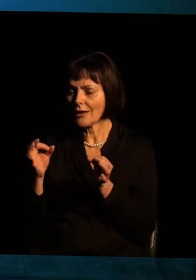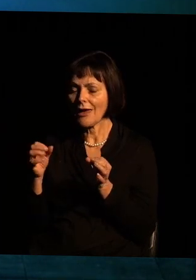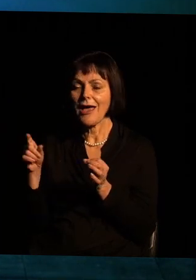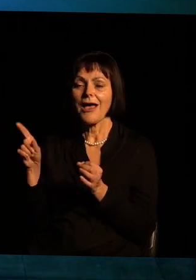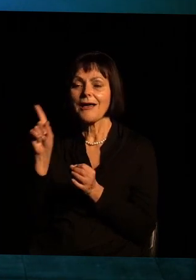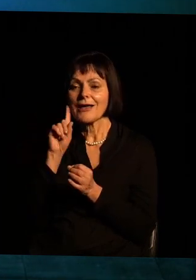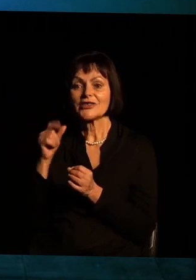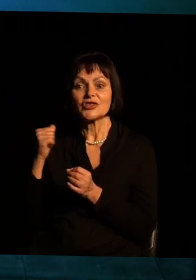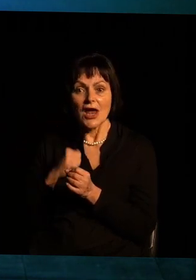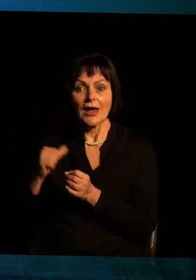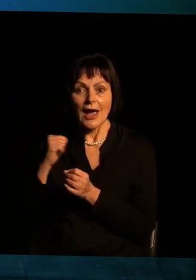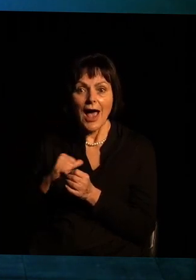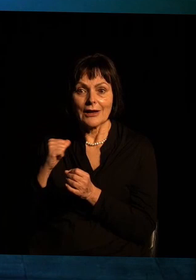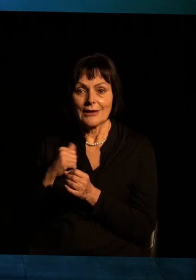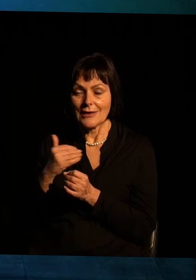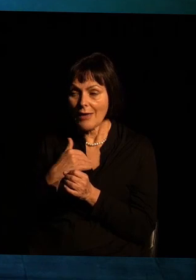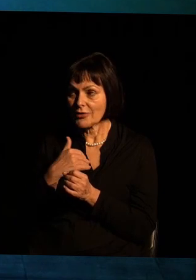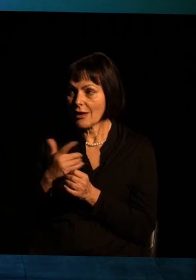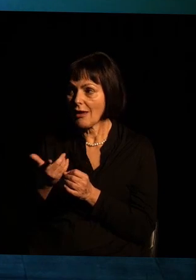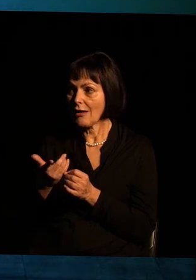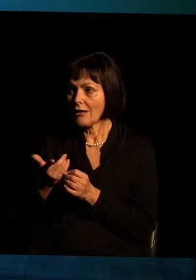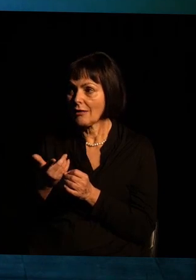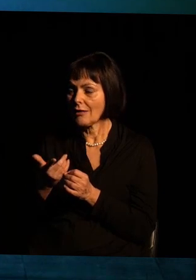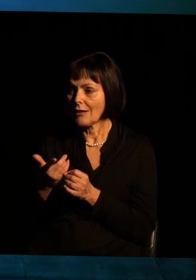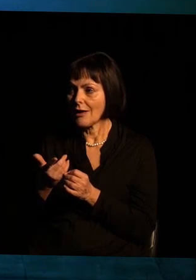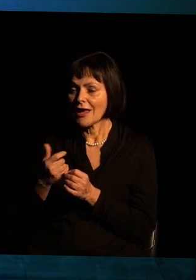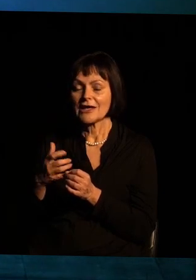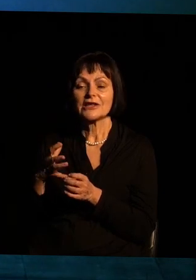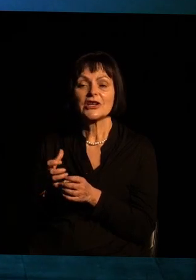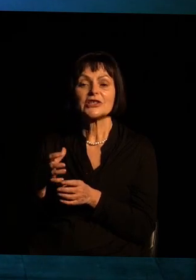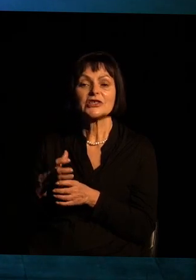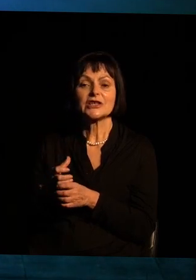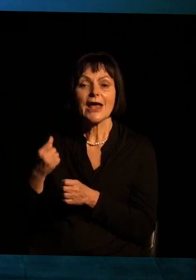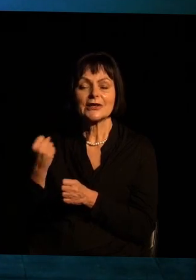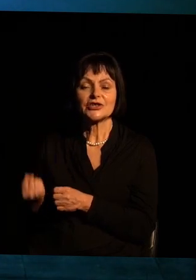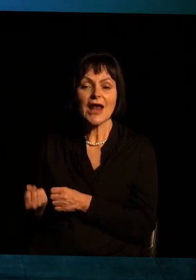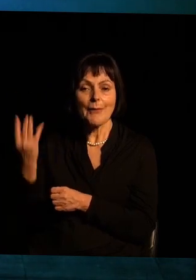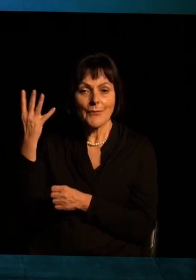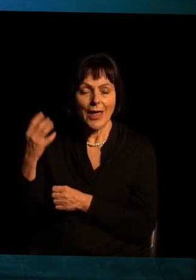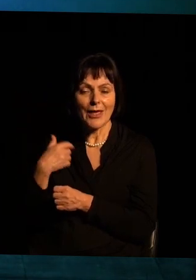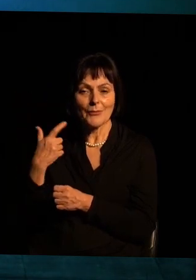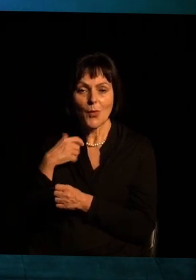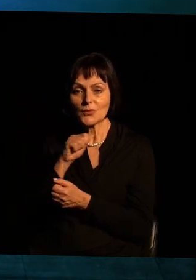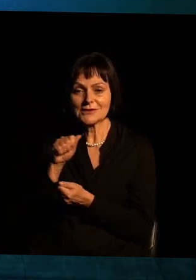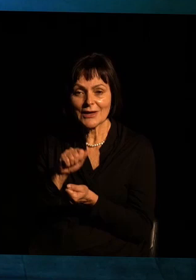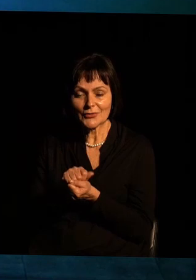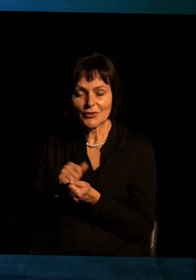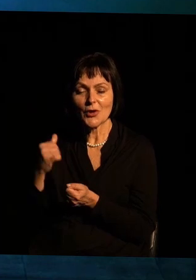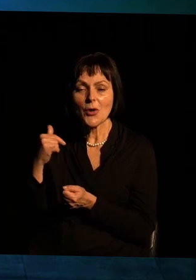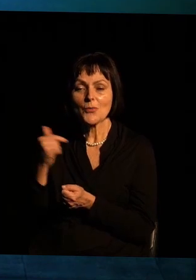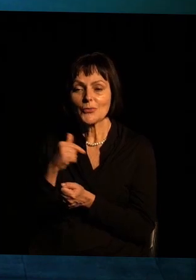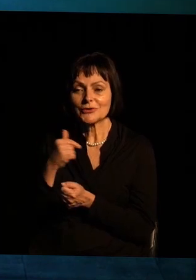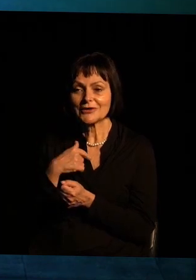tam czekali na mnie rzeczywiście z szampanem, chociaż się okazało, że był zamrożony, także musieliśmy